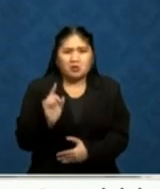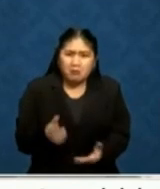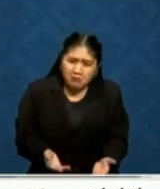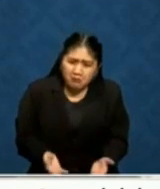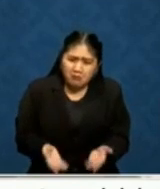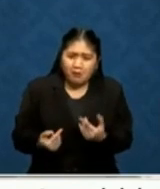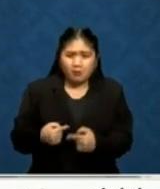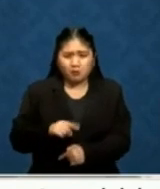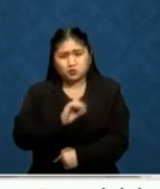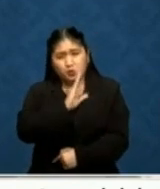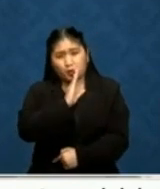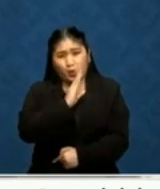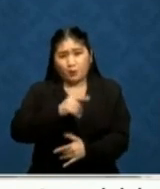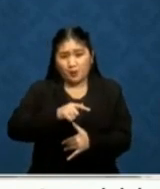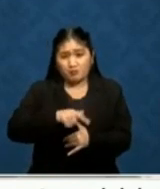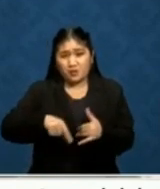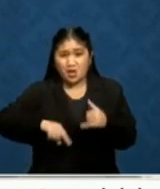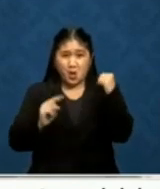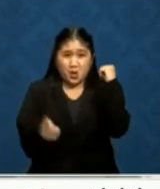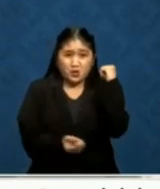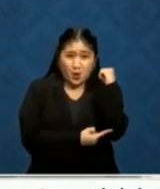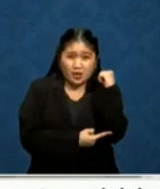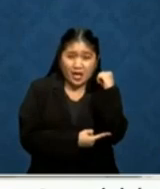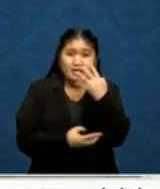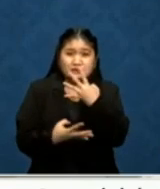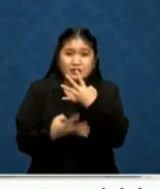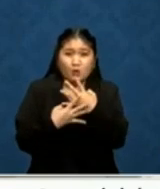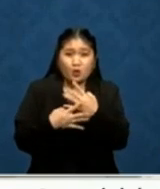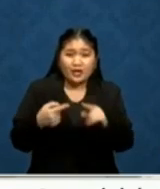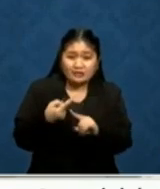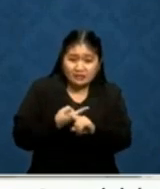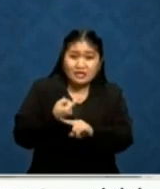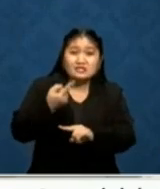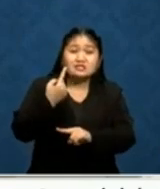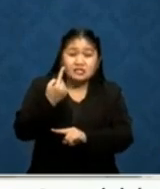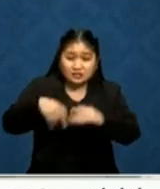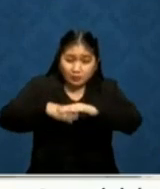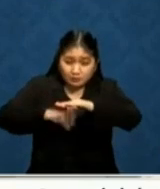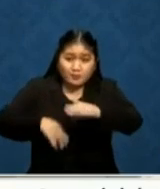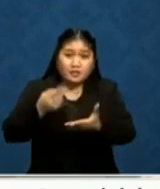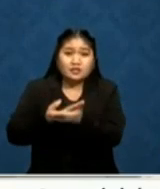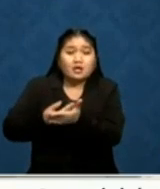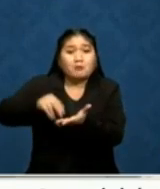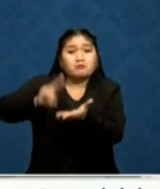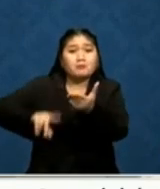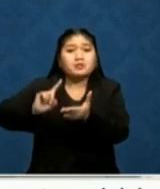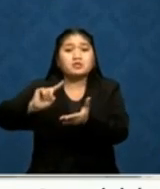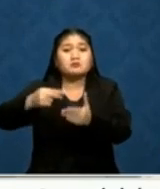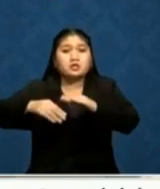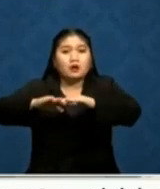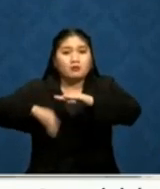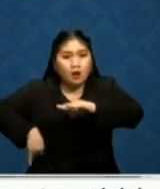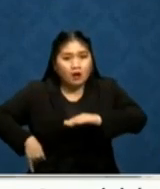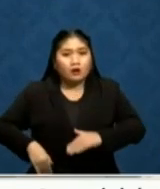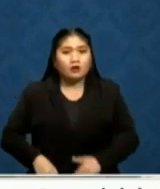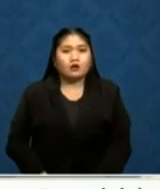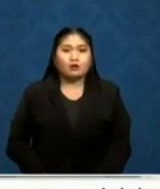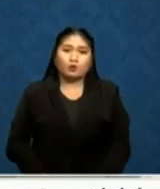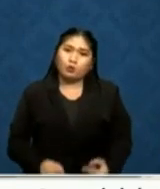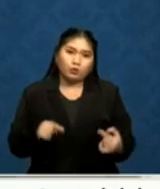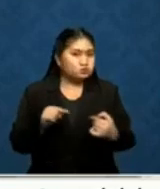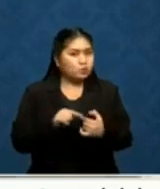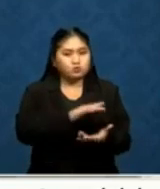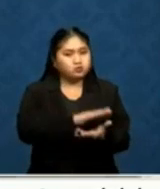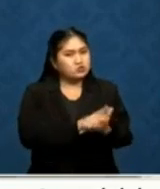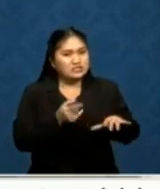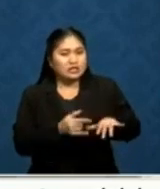หูโทษมีโทษสูงสุดเพียงจำคุกไม่เกิน1เดือนหรือปรับไม่เกิน 10,000 บาทเท่านั้นการคุกคามทางเพศในโรงเรียนนอก